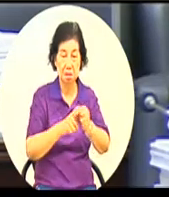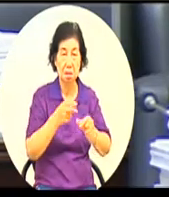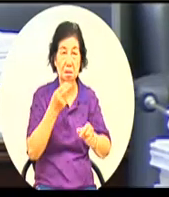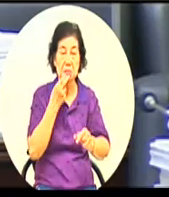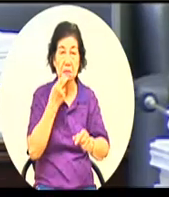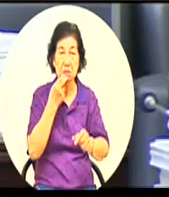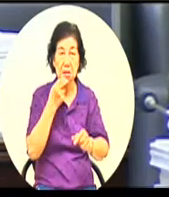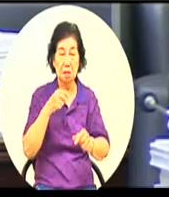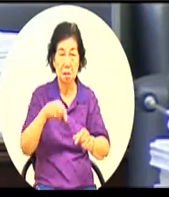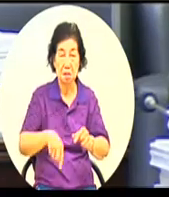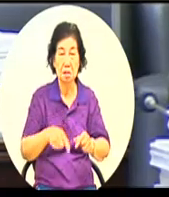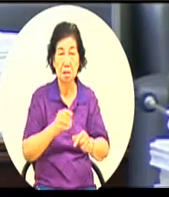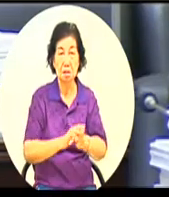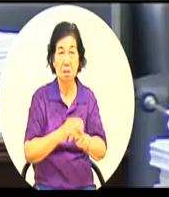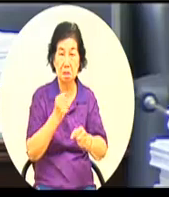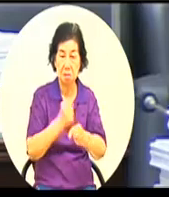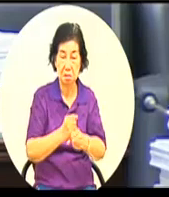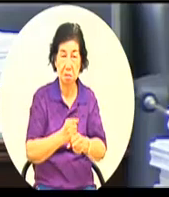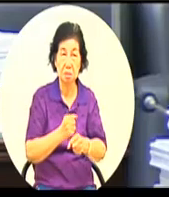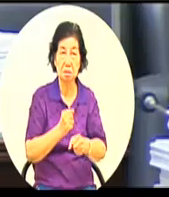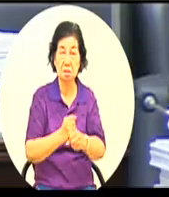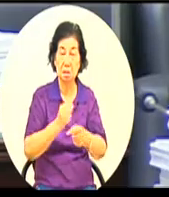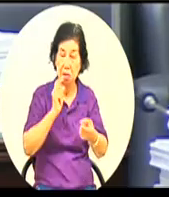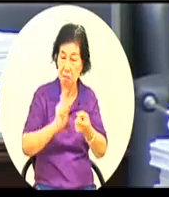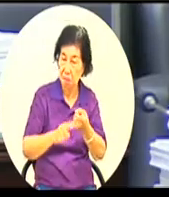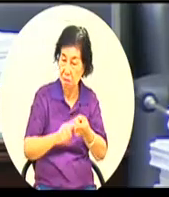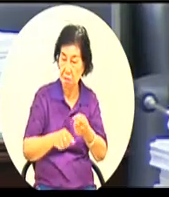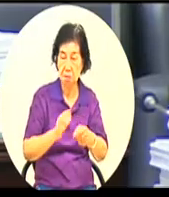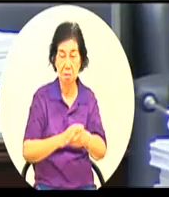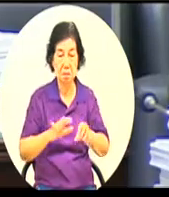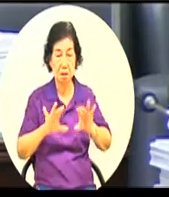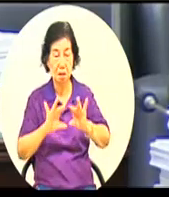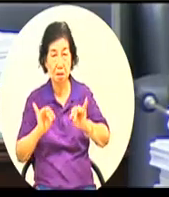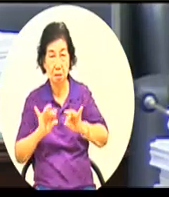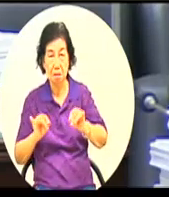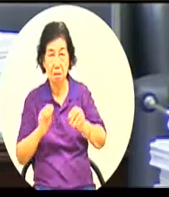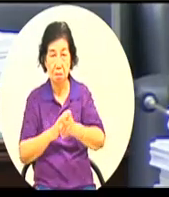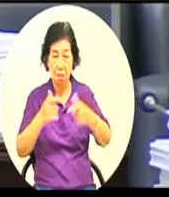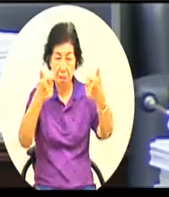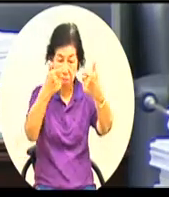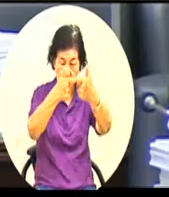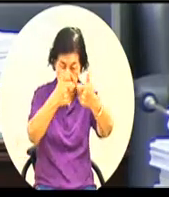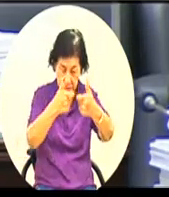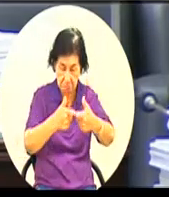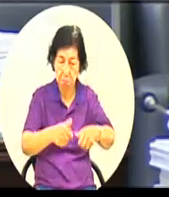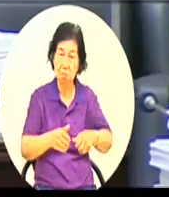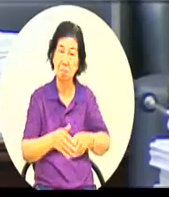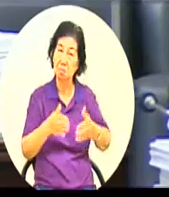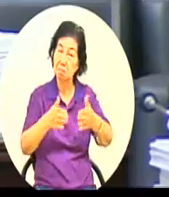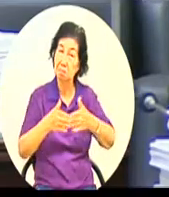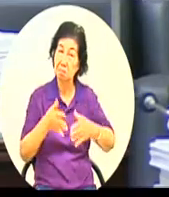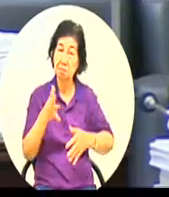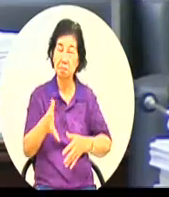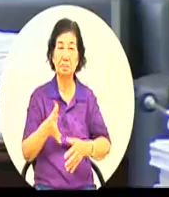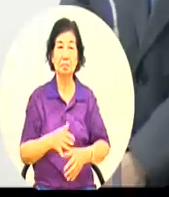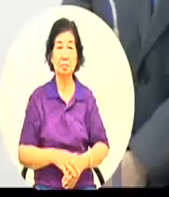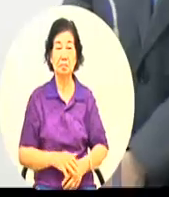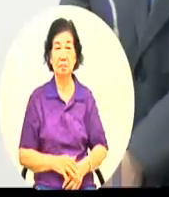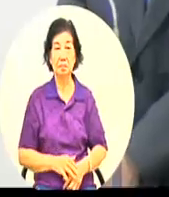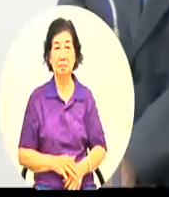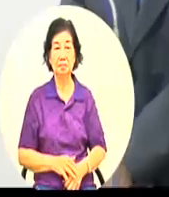对？啊，咱地方一定爱配合吗？来，请简单答复来。 请市长说